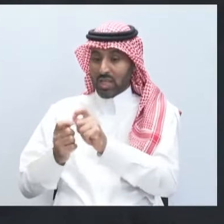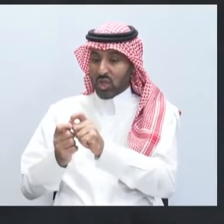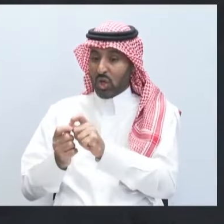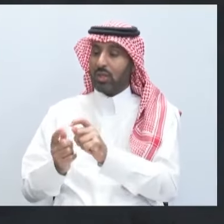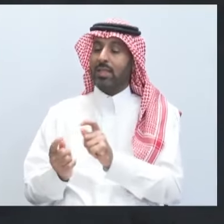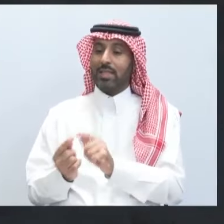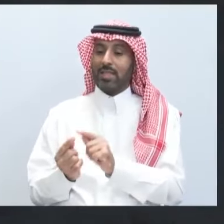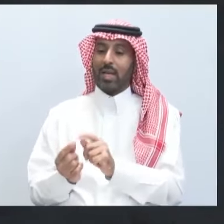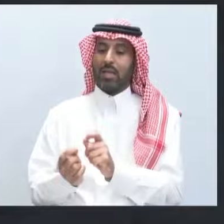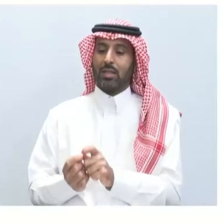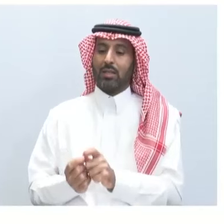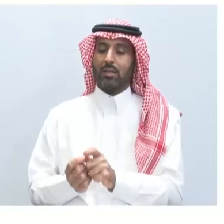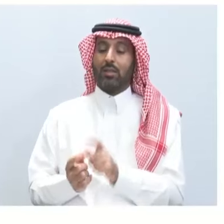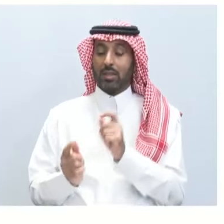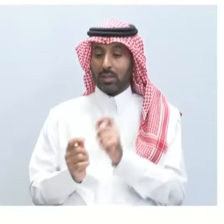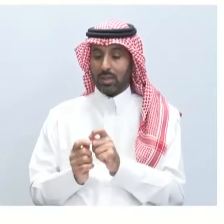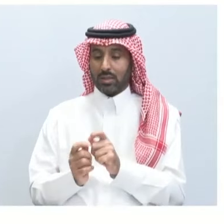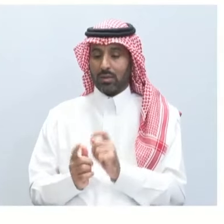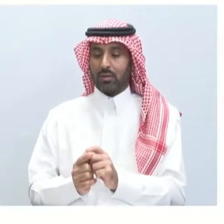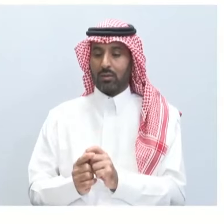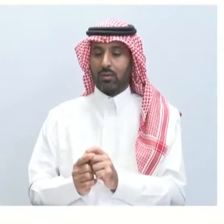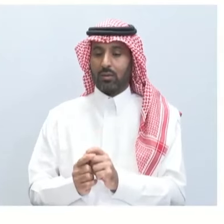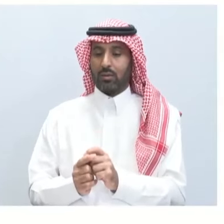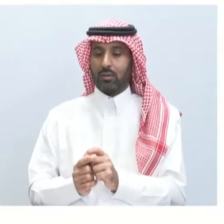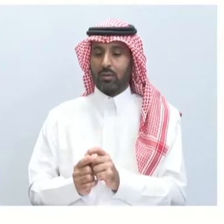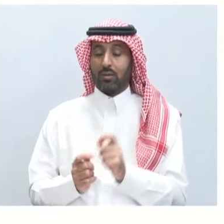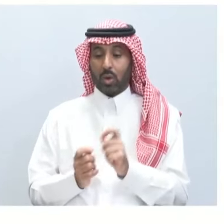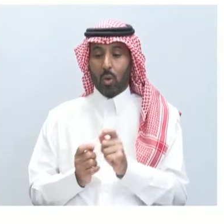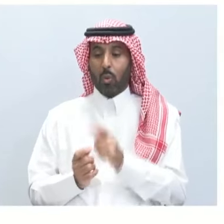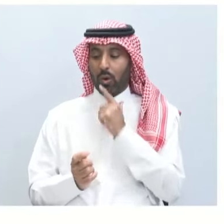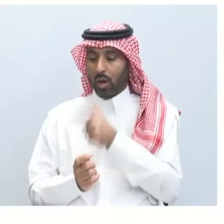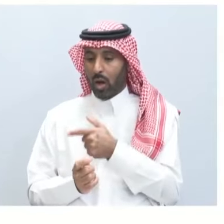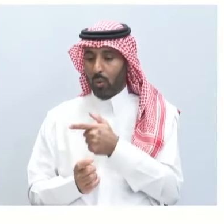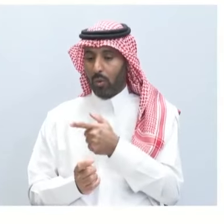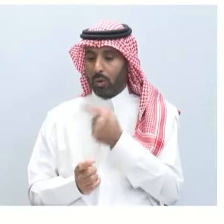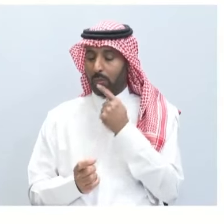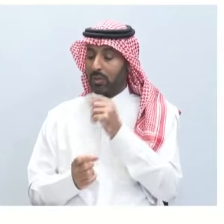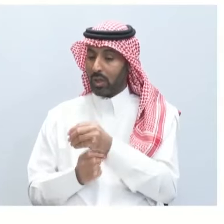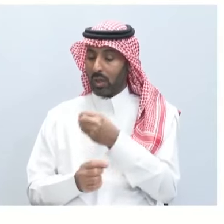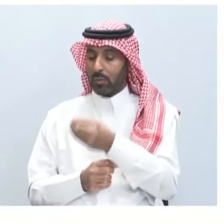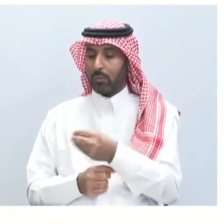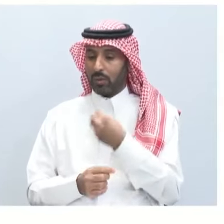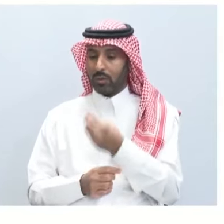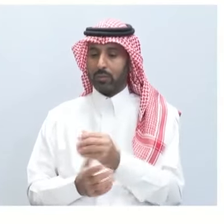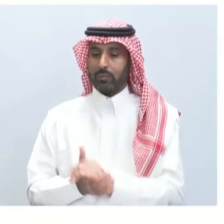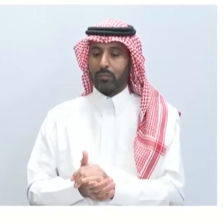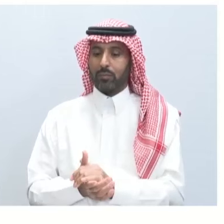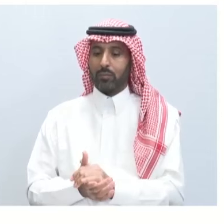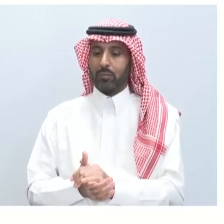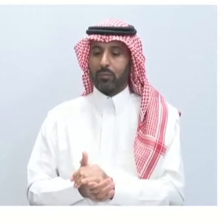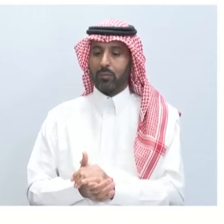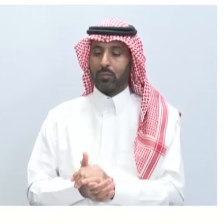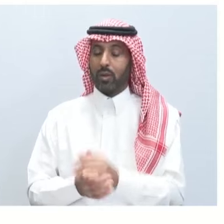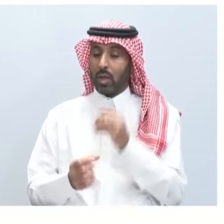يعظه احسنتم معناها معنى الوعظ هو القول المقرون بالترغيب والترهيب القول